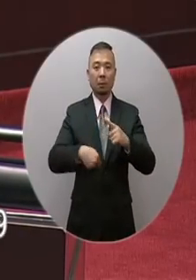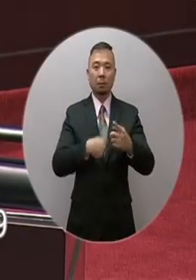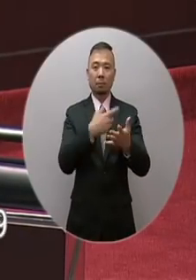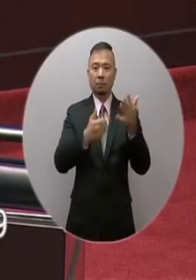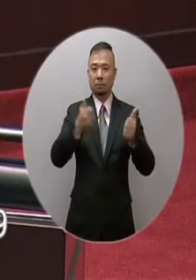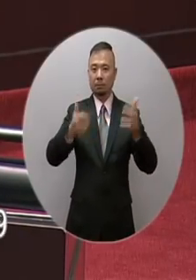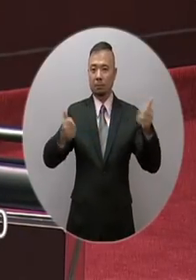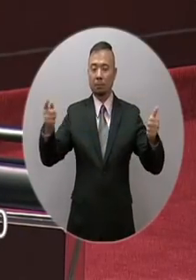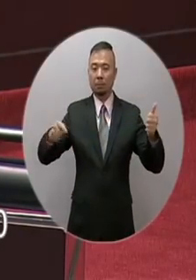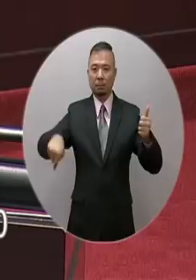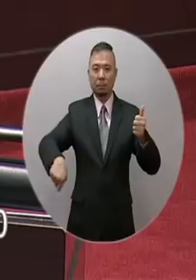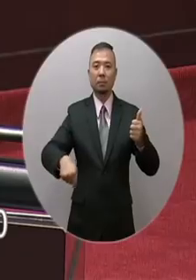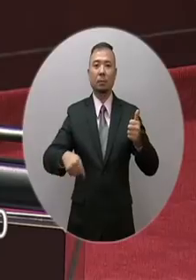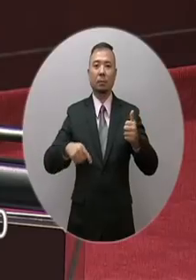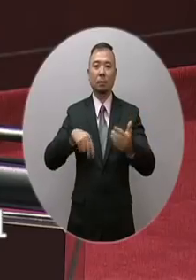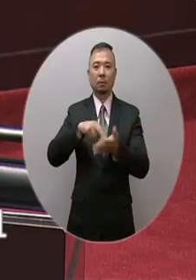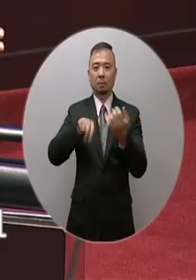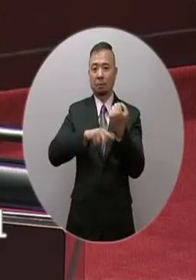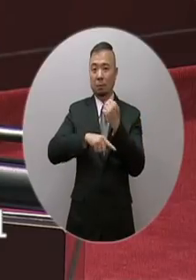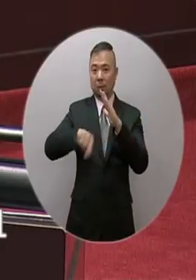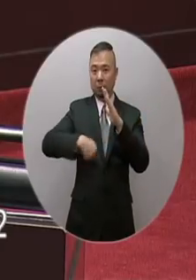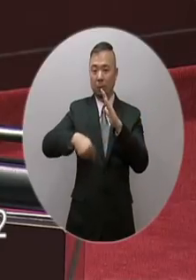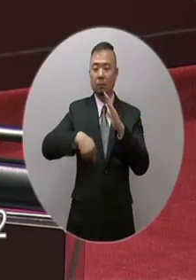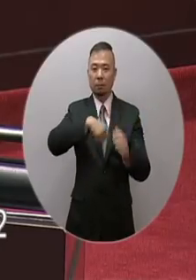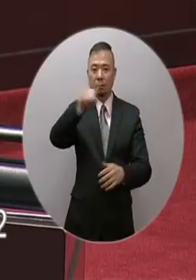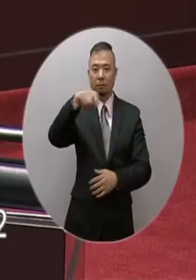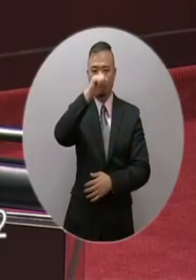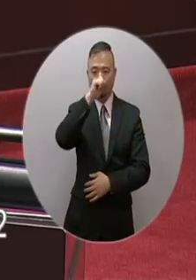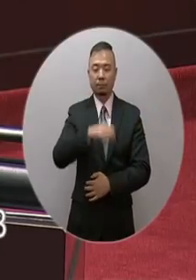院的同仁，大家好。